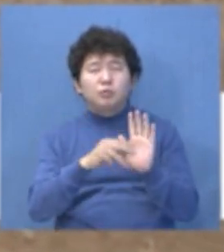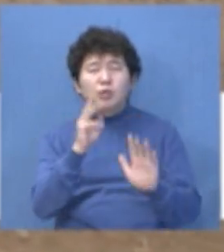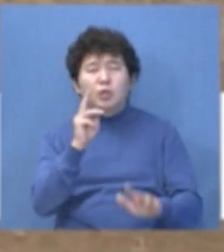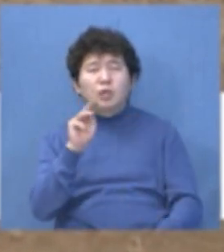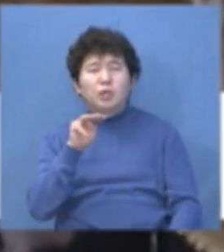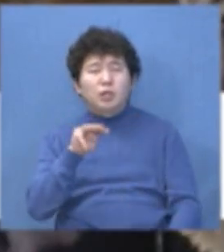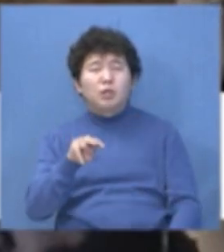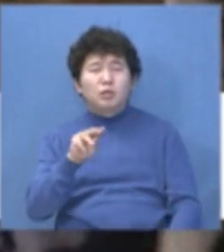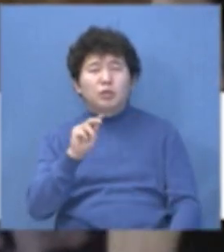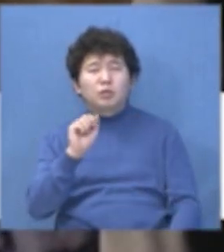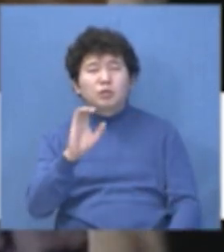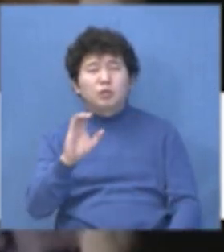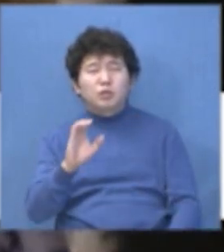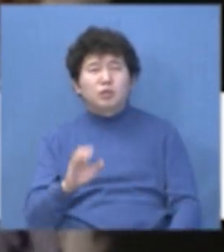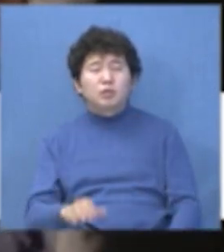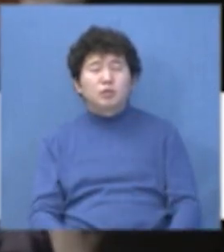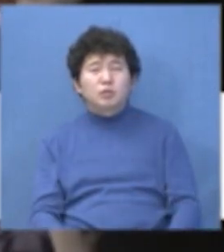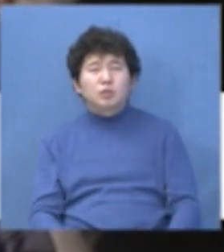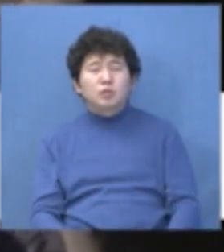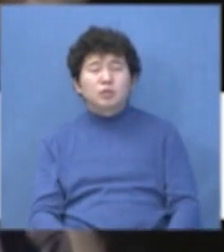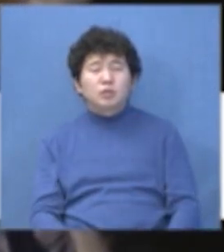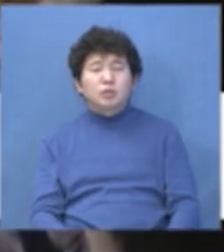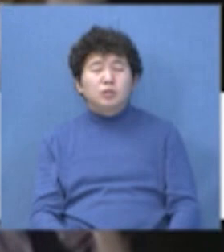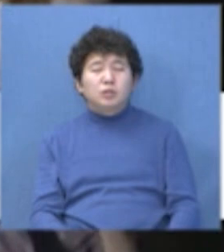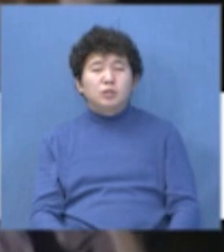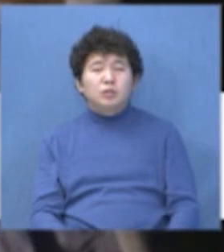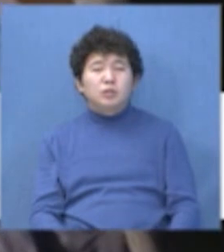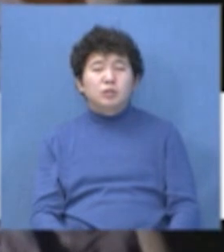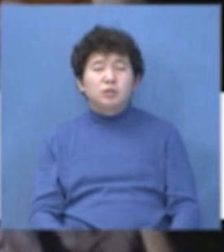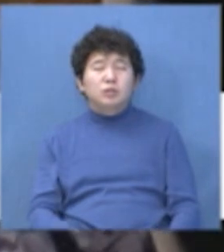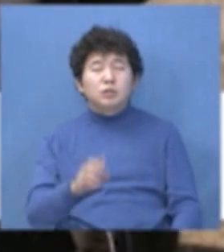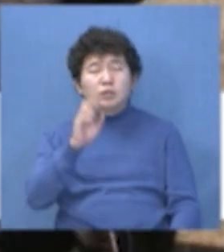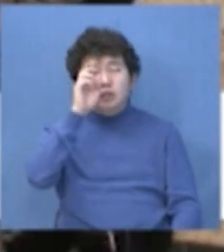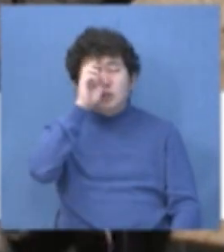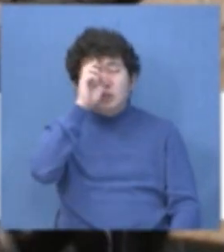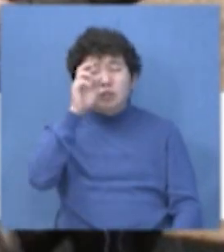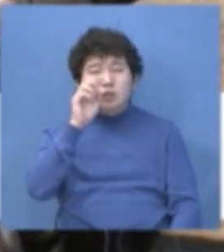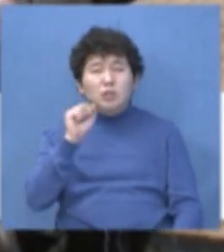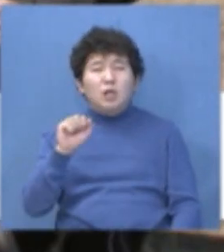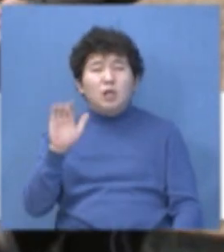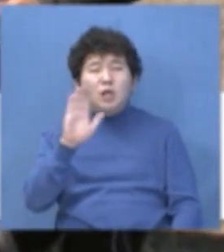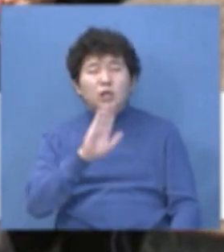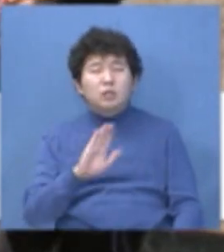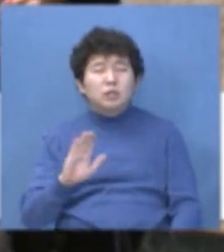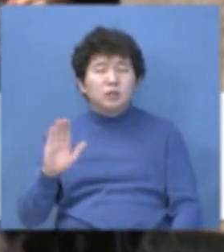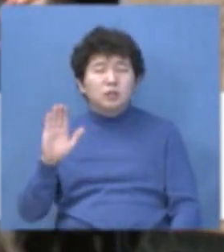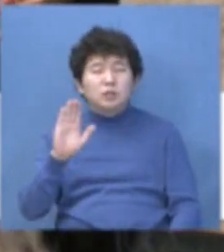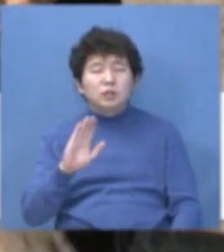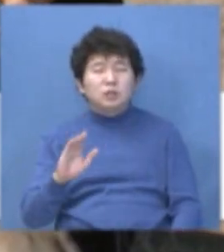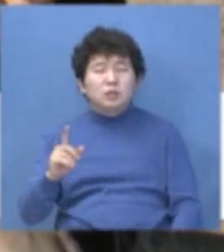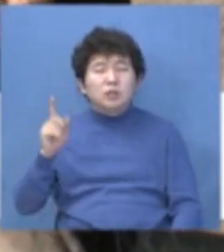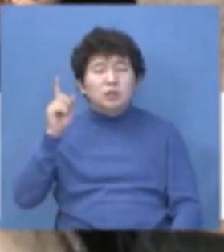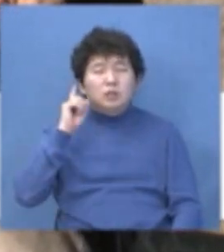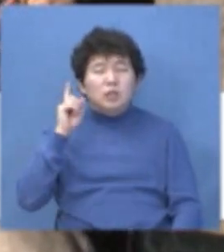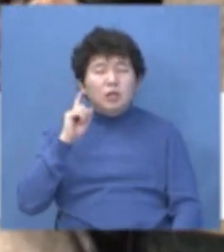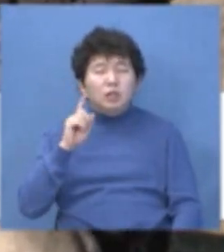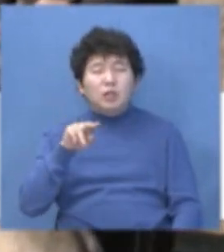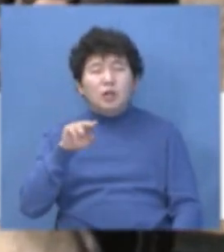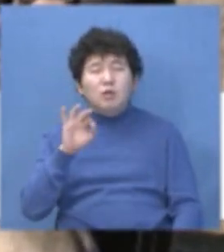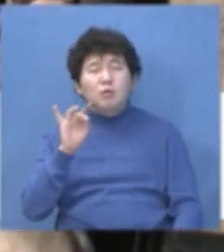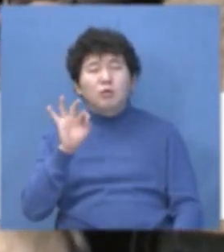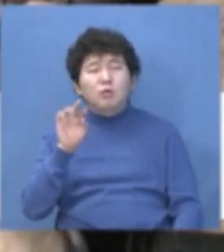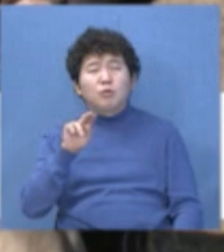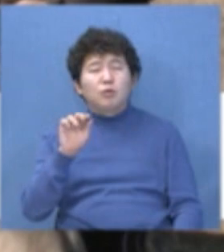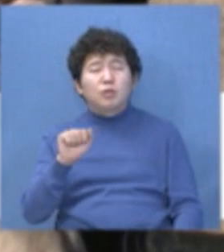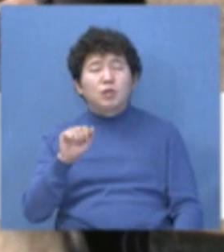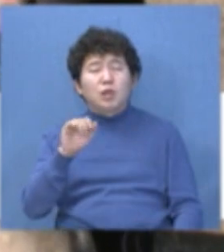преследует добычу на пределе своих возможностей. В странах Азии тазы считается одной из элитных и древних пород собак, а в Казахстане